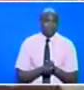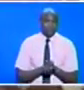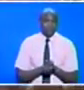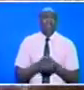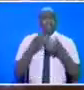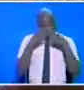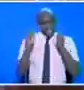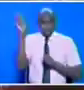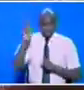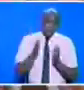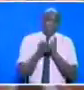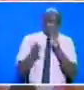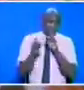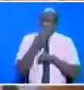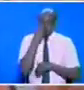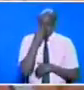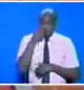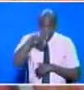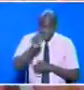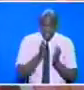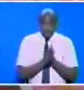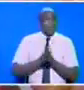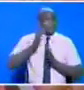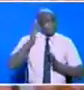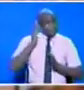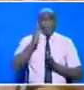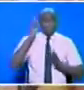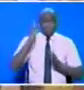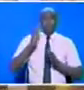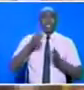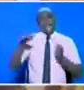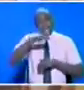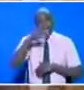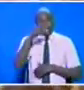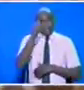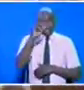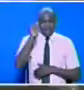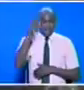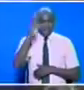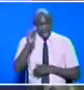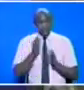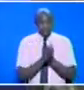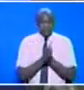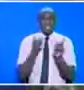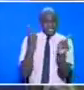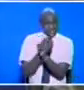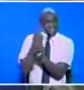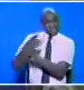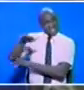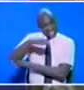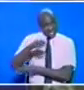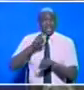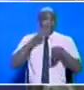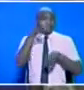Rais Kenyatta na naibu wake William Ruto, ambao walihutubia mikutano katika maeneo ya Karaba, Kiritiri, Siakago, Runyenjes na mjini